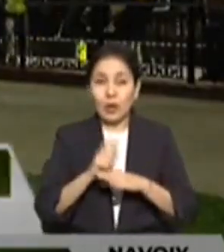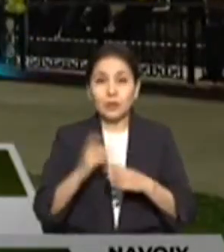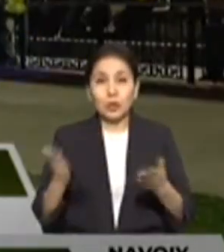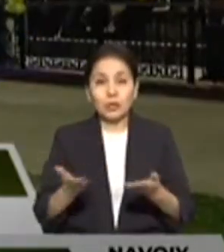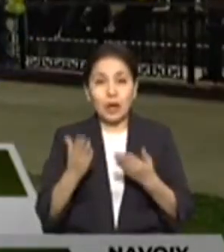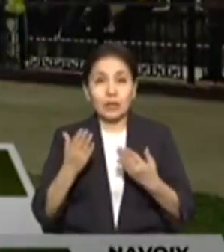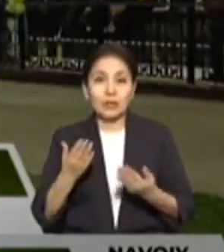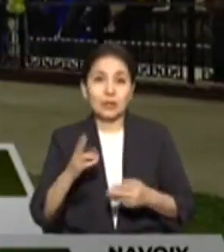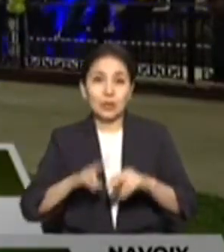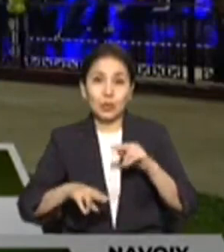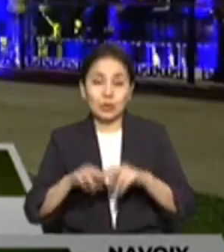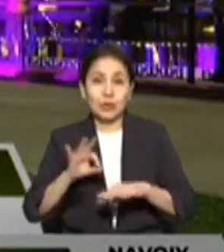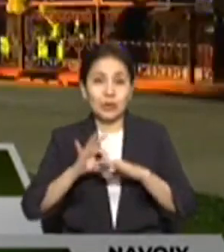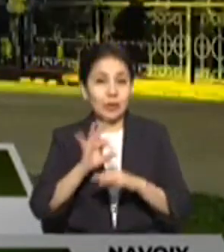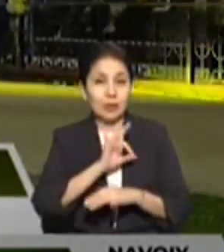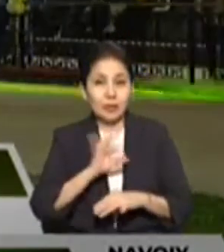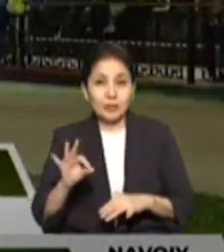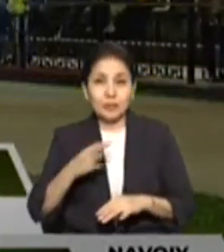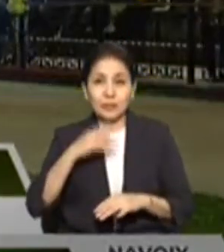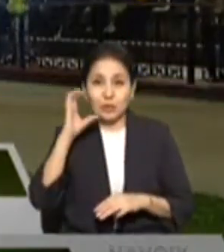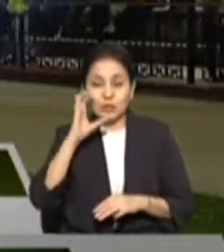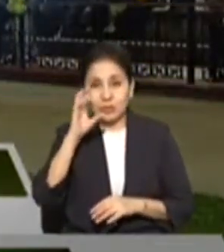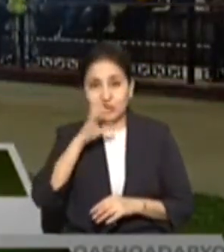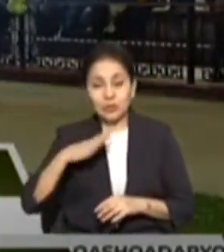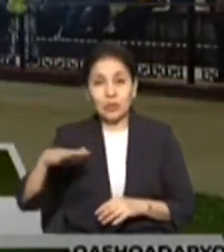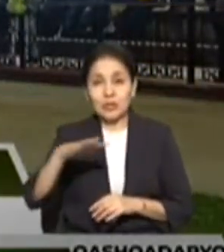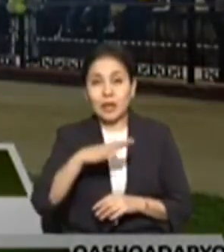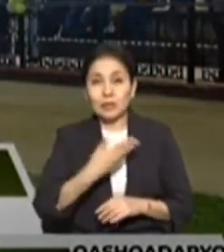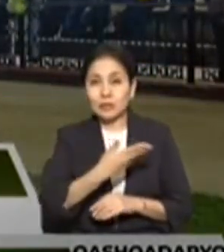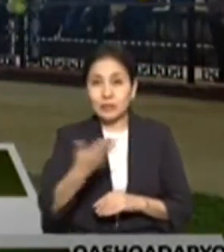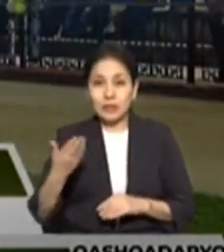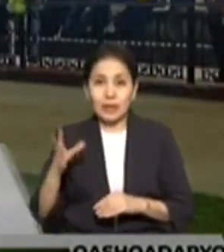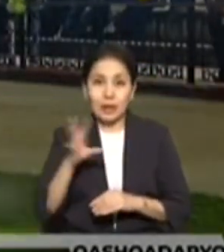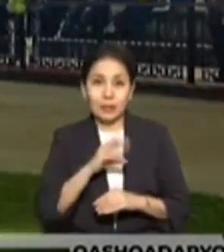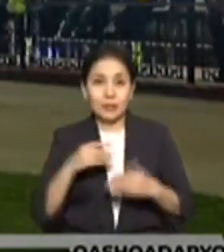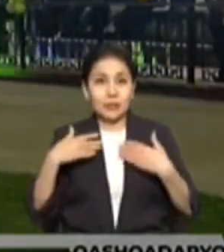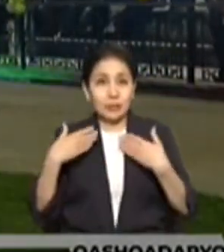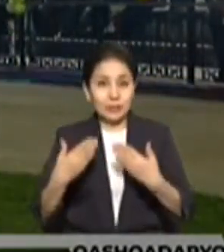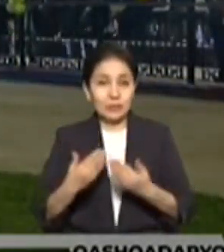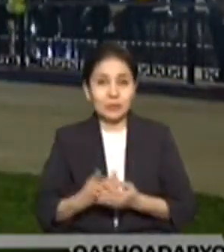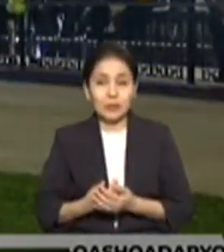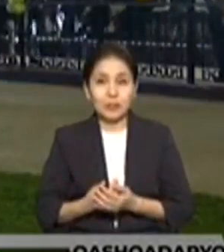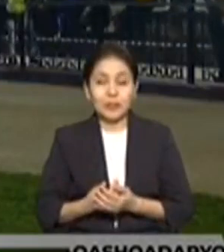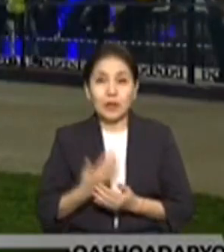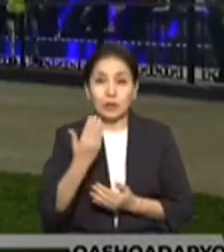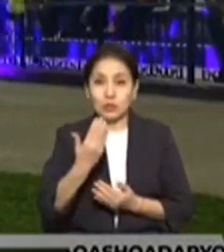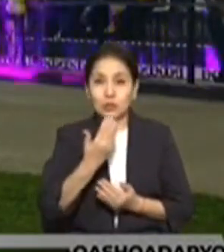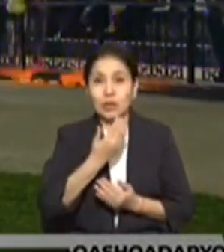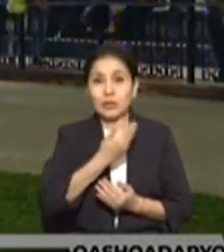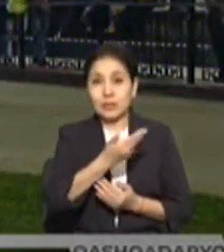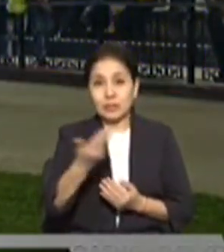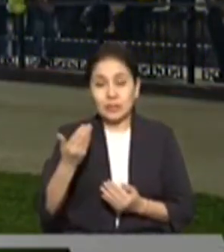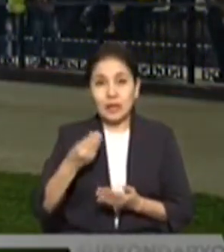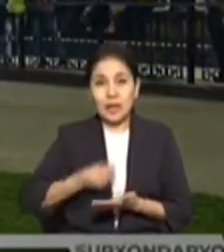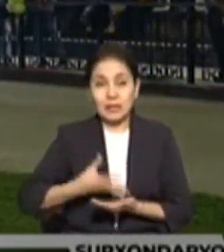ruhda, a'lo darajada davom etyapti. Buni yurtdoshlarimizning yuz-ko'zlaridan, hattoki so'zlardan ham bilib olish qiyin emas. Shu munosabat bilan sizlarni,